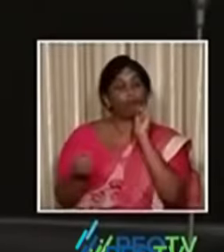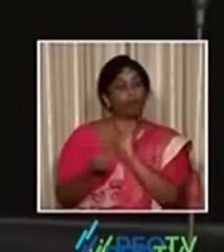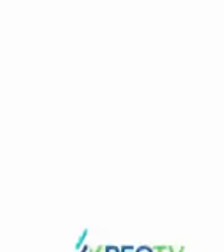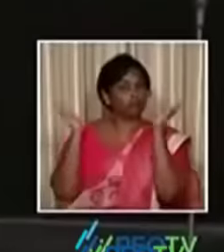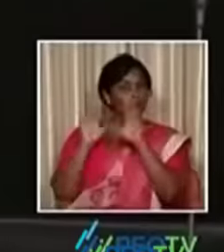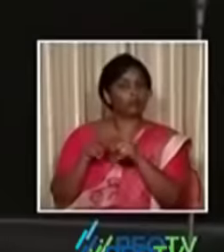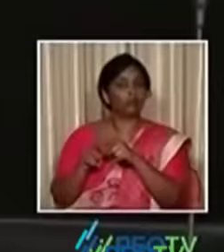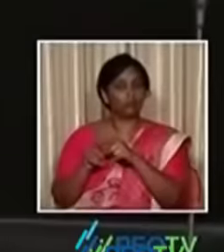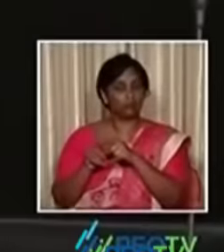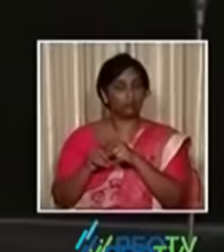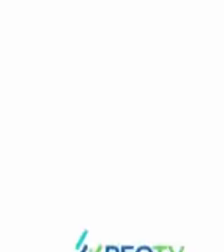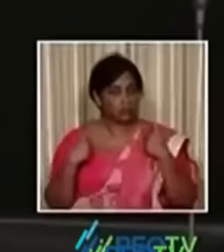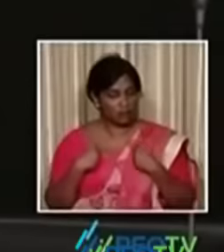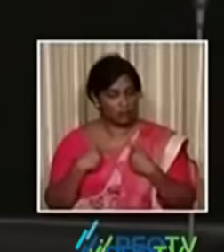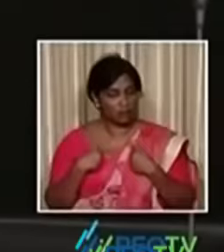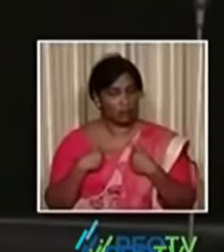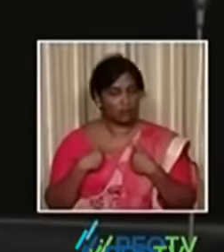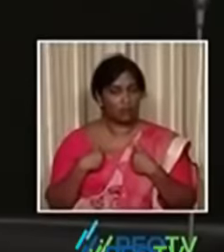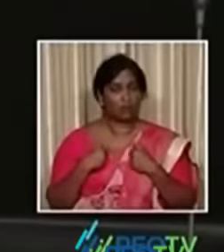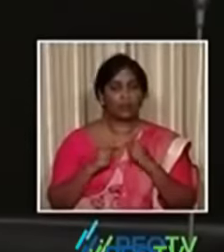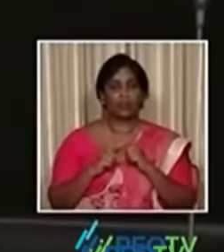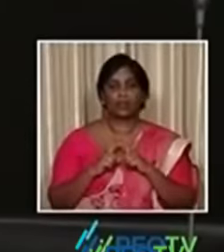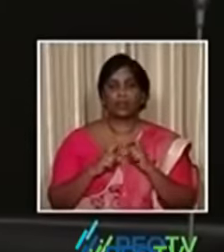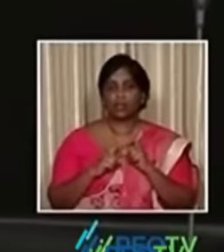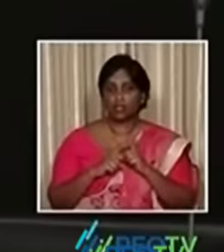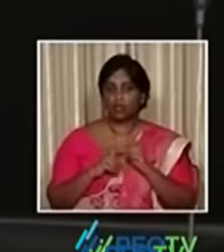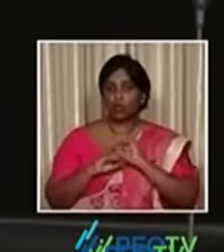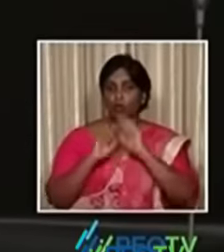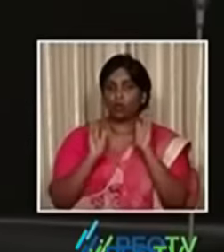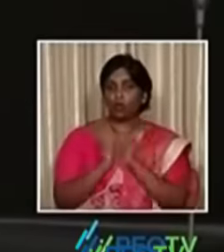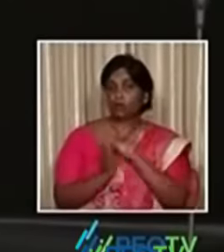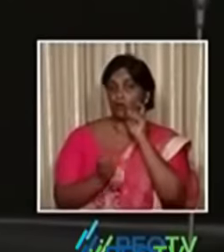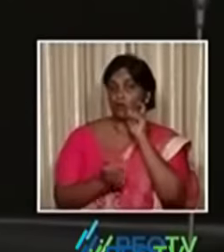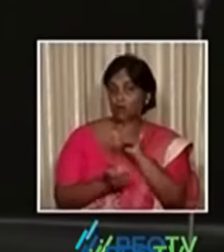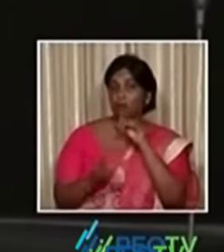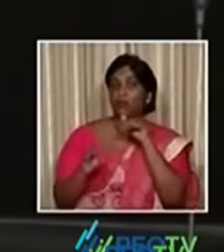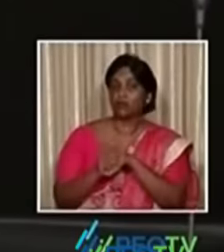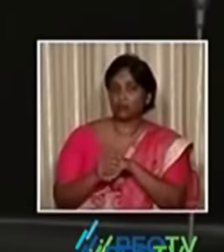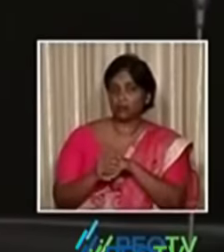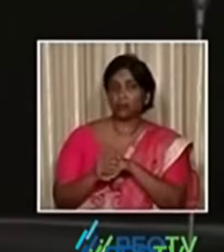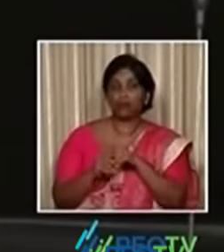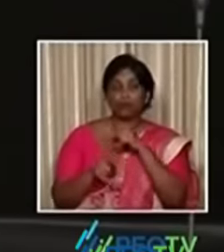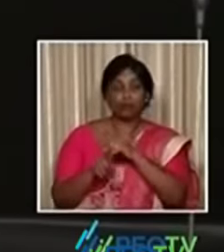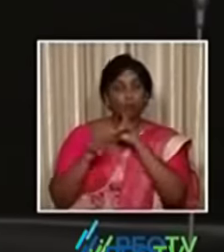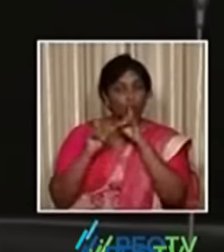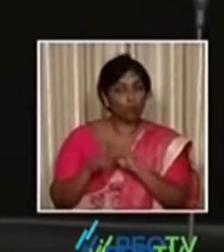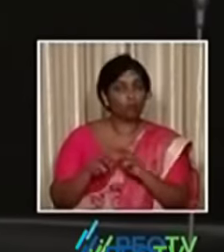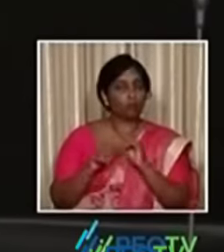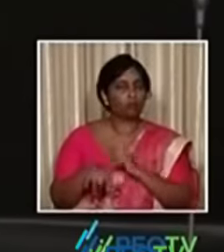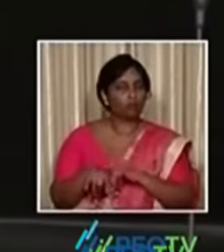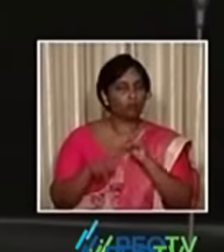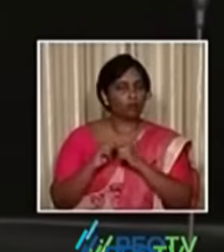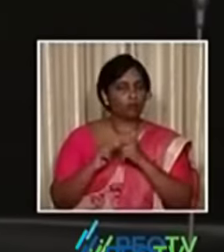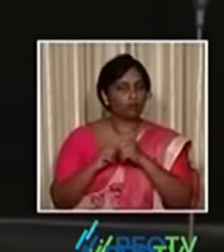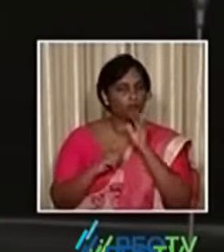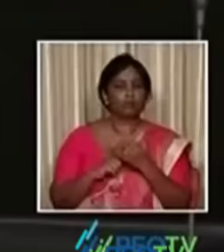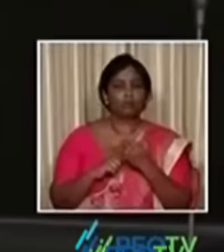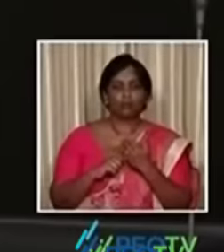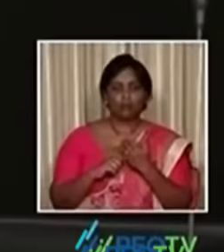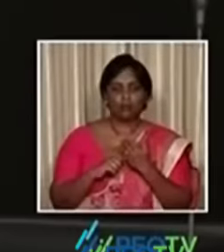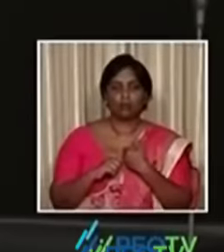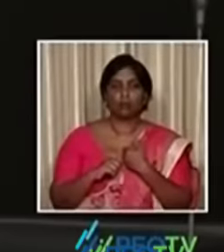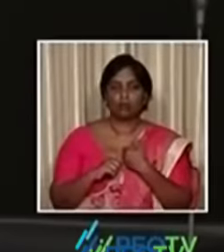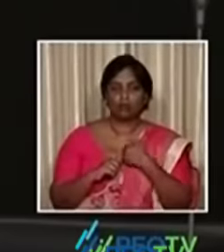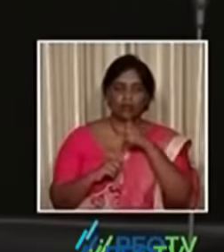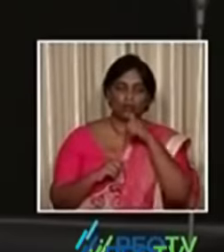ආරක්ෂාව, සෞඛ්‍ය, අධ්‍යාපනයේ සියල්ලම බලාගත යුතු තැනකදී මෙවැනි අවාසනාවන්ත සිද්ධියක් වීම ගැන